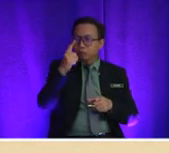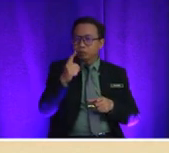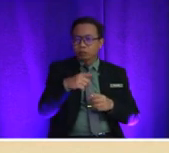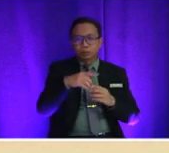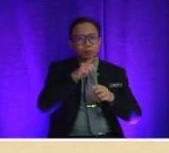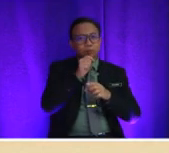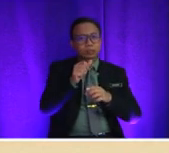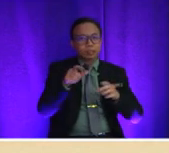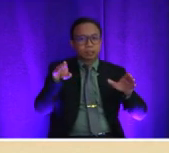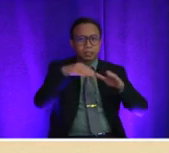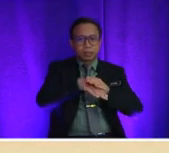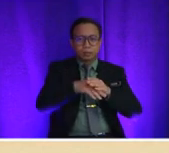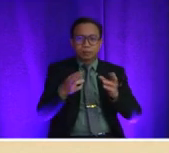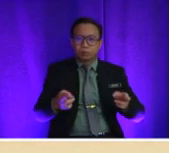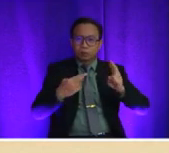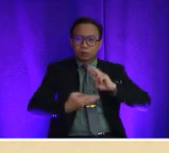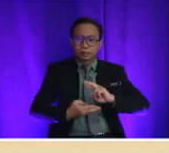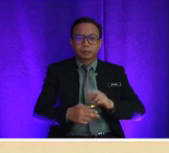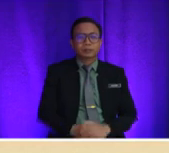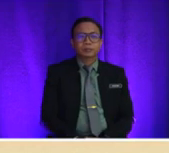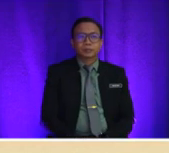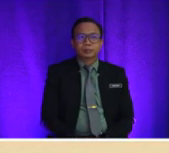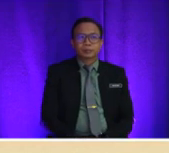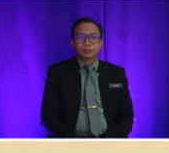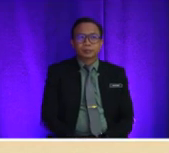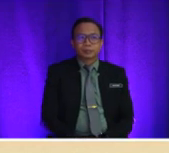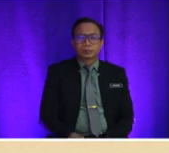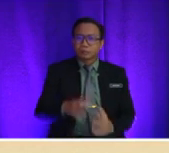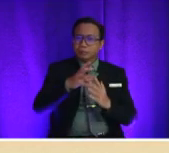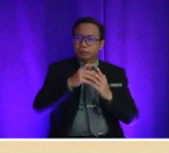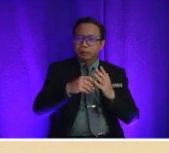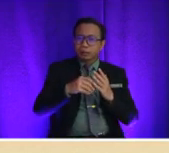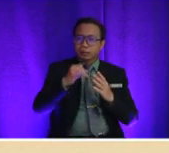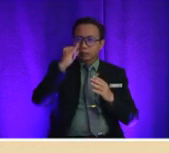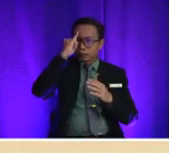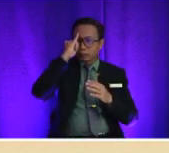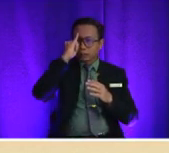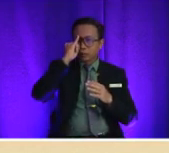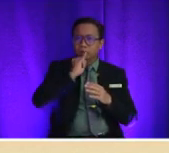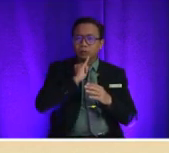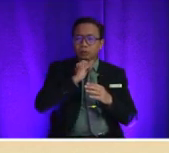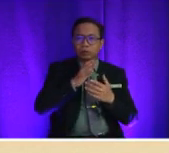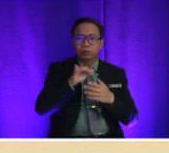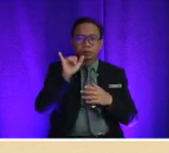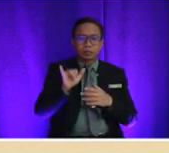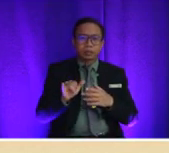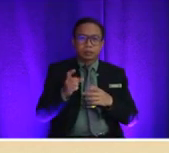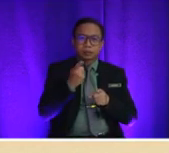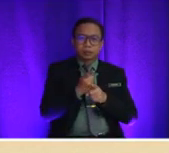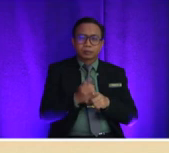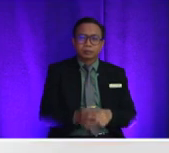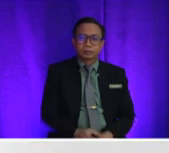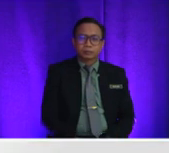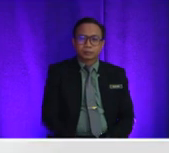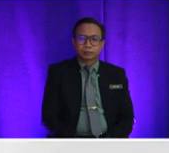ruang jawaban Oke memilih induk ya agresi oke apa ini ingat kita kartu kunci dia memilih